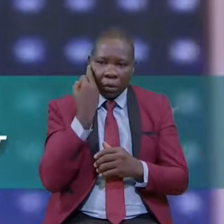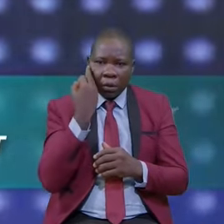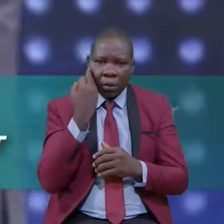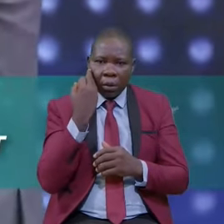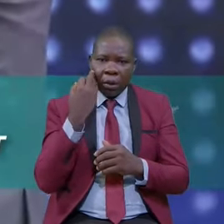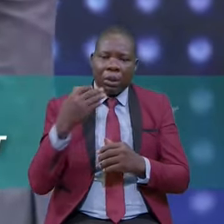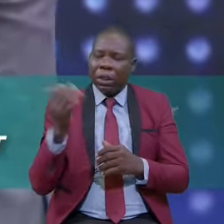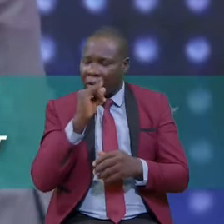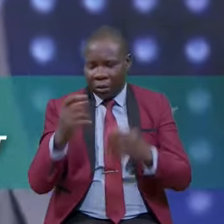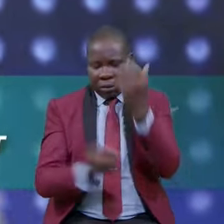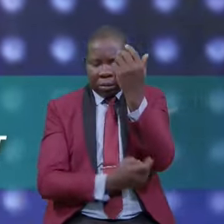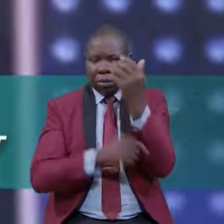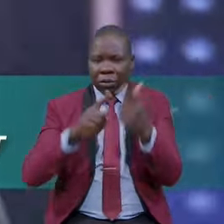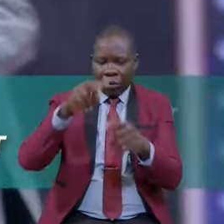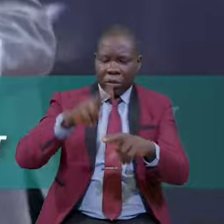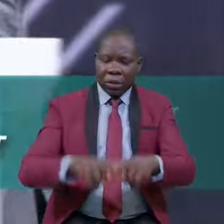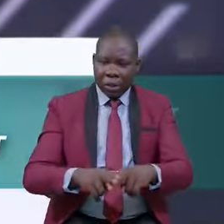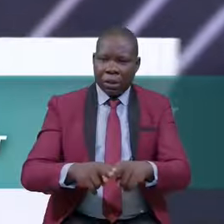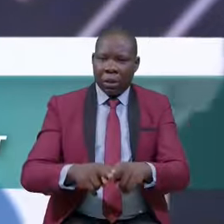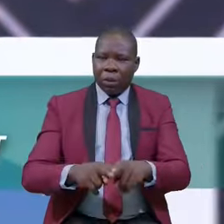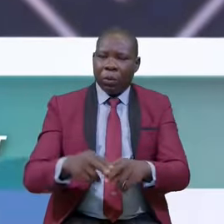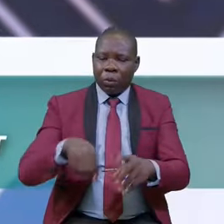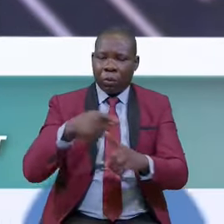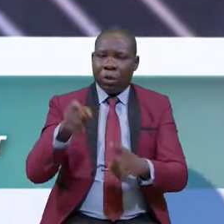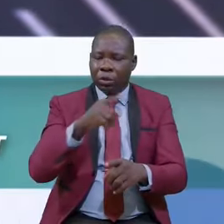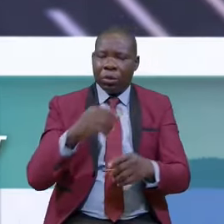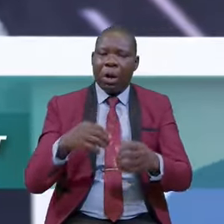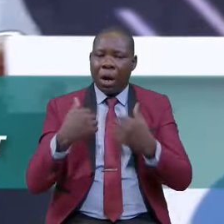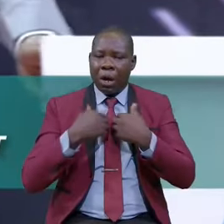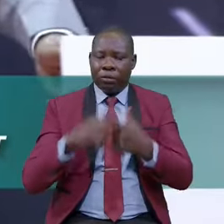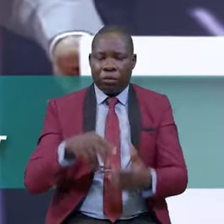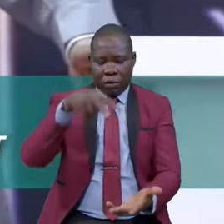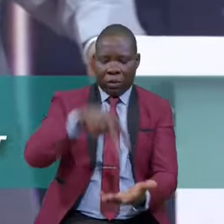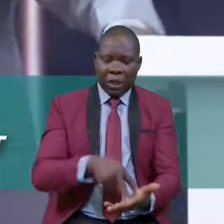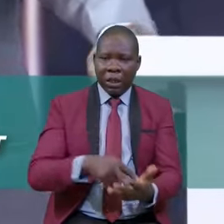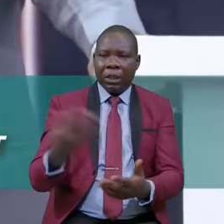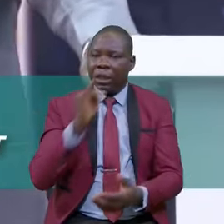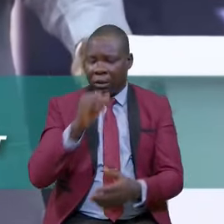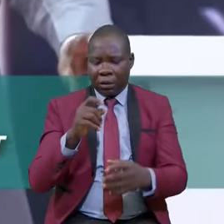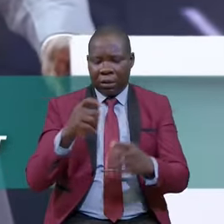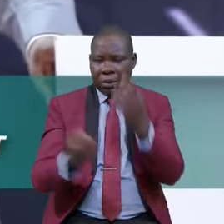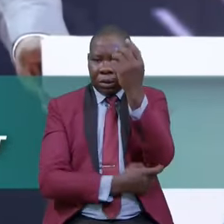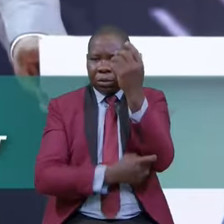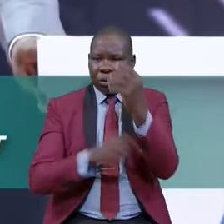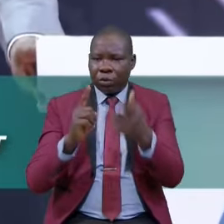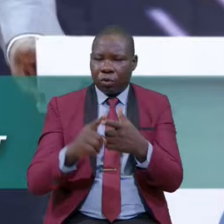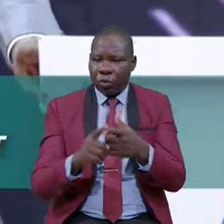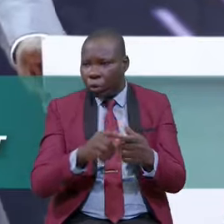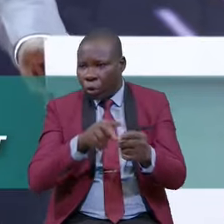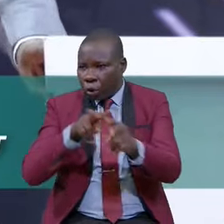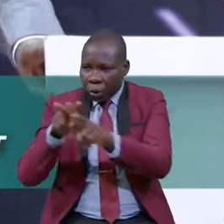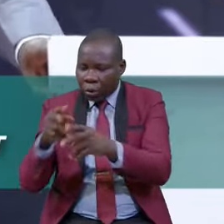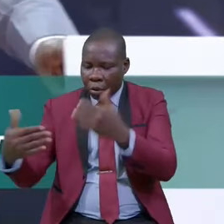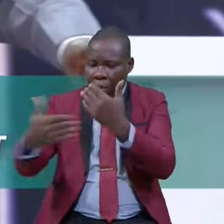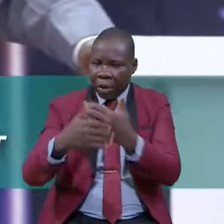a la tentation de courir au lieu de regarder derrière. Il y a la tentation d'obéir à Christ et